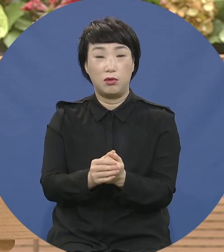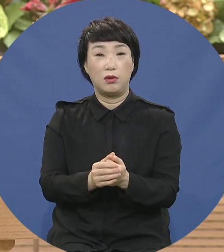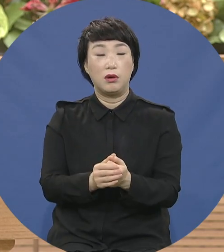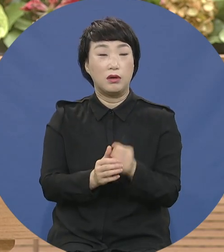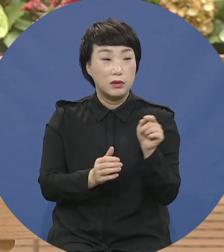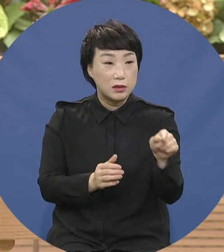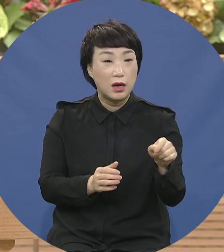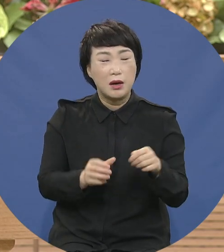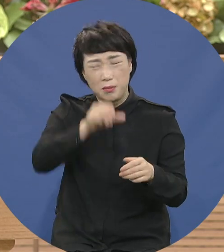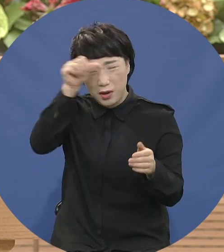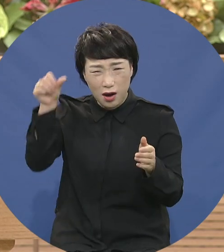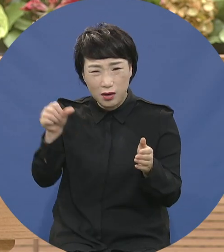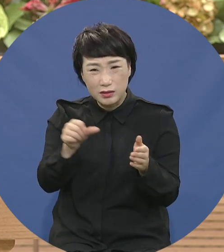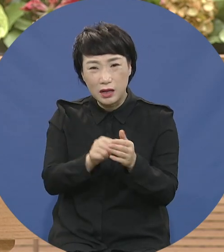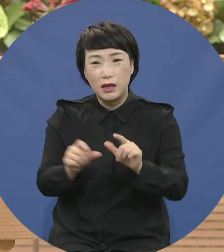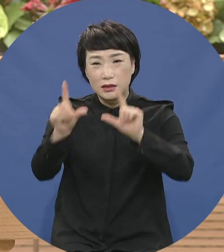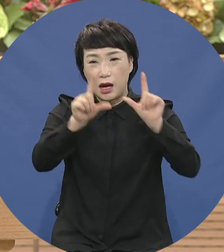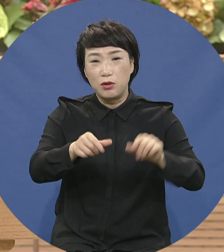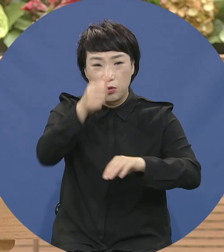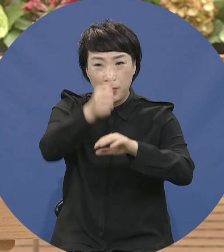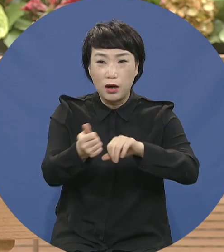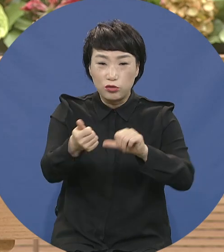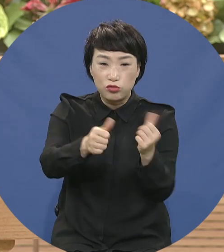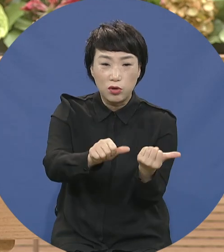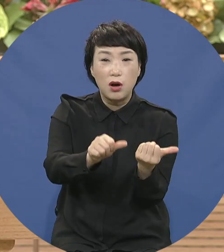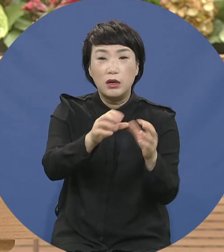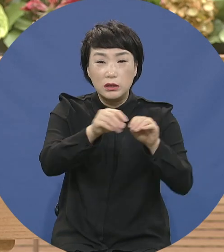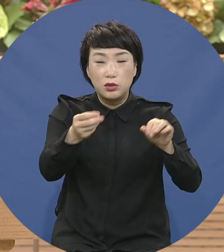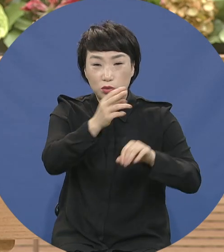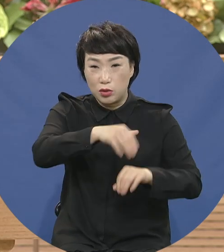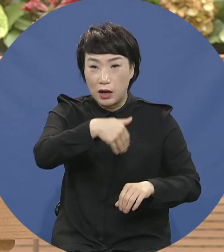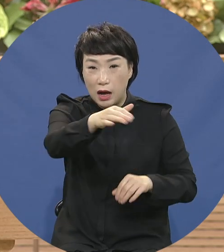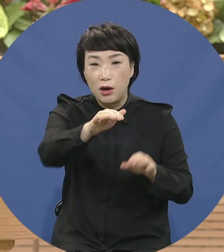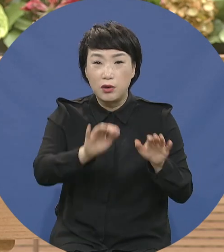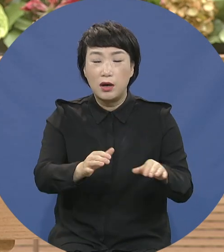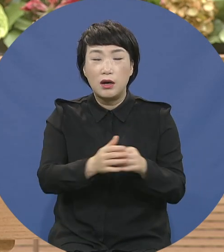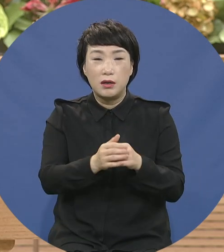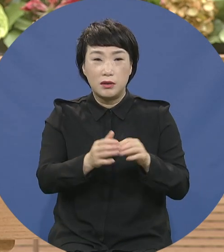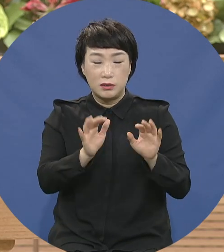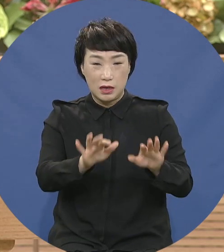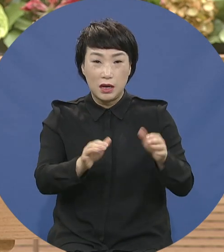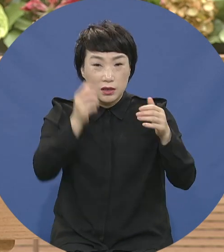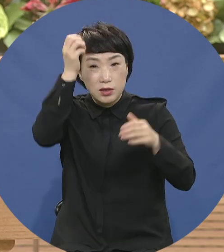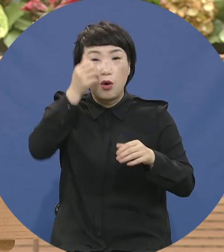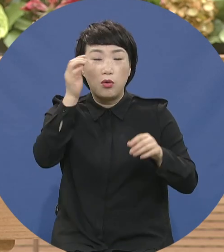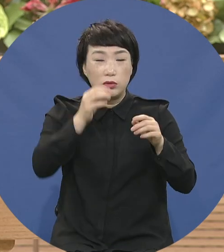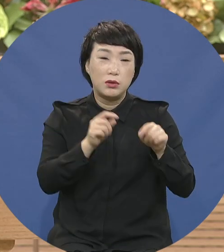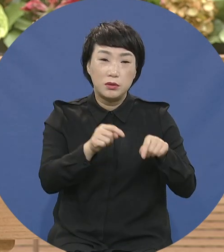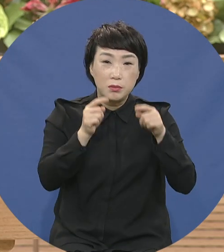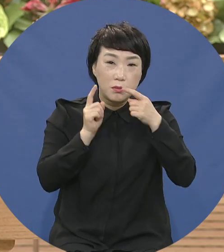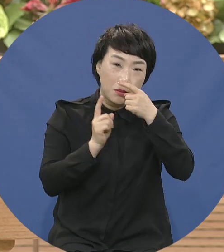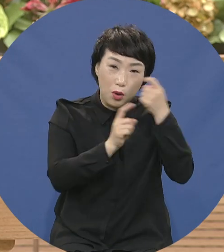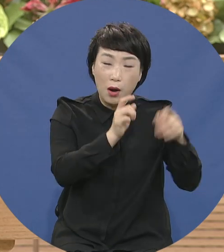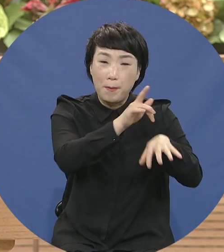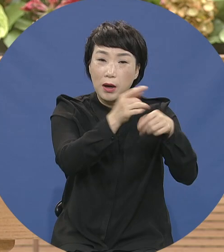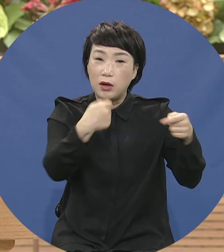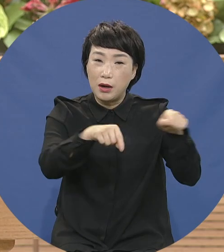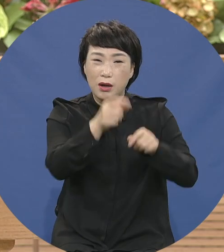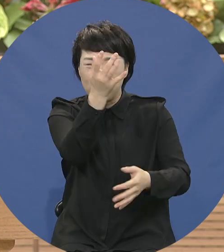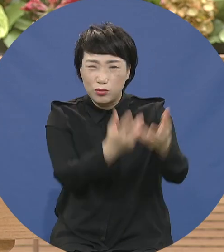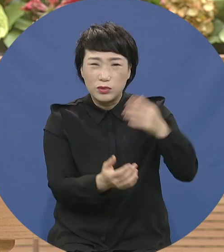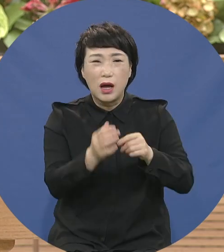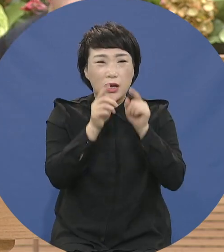너는 평생에 살다가 죽어 흙으로 돌아가고 영혼은 미혹하는 마귀와 더불어 타는